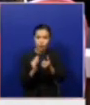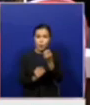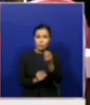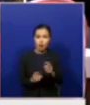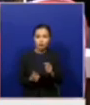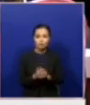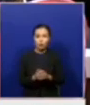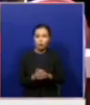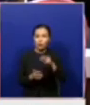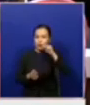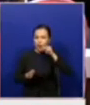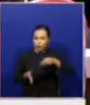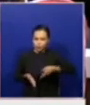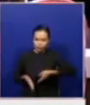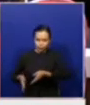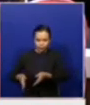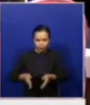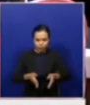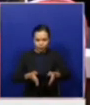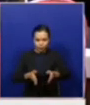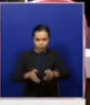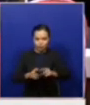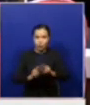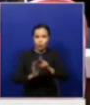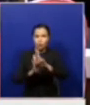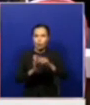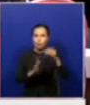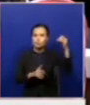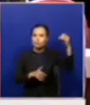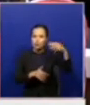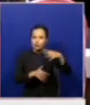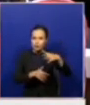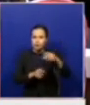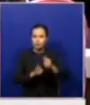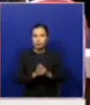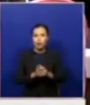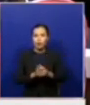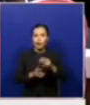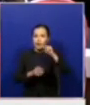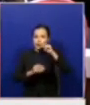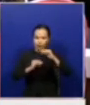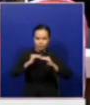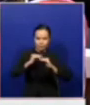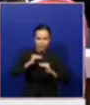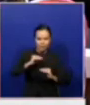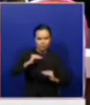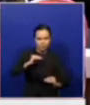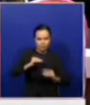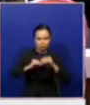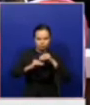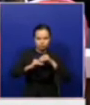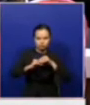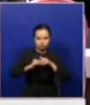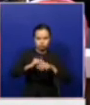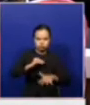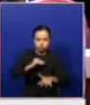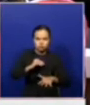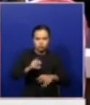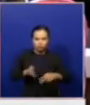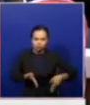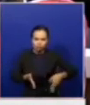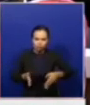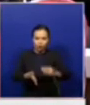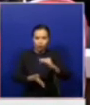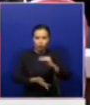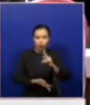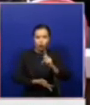งน้ำด้วยระบบแสงอาทิตย์สร้างฝายทดน้ำไม่ใช่ปล่อยให้น้ำไหลลงแม่น้ำโขงไ